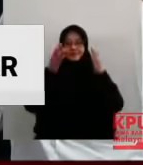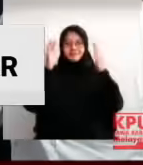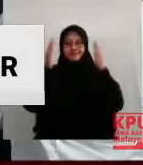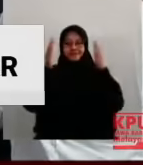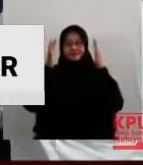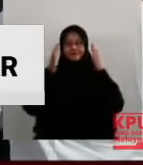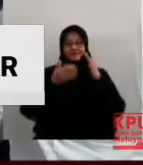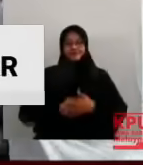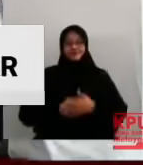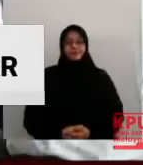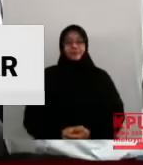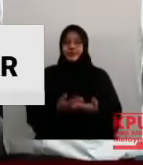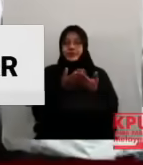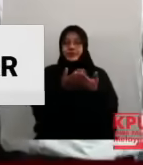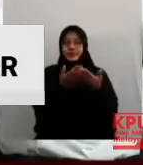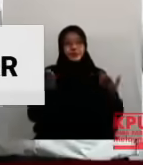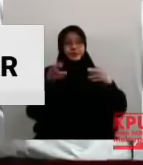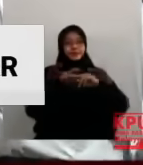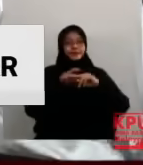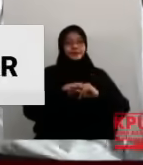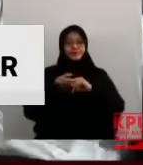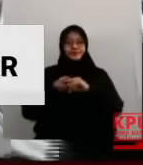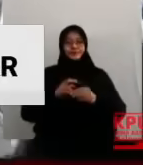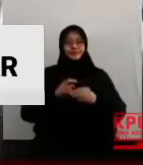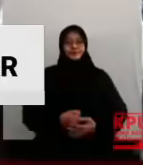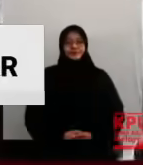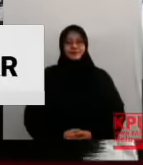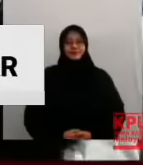Jaya hadirin kami persilakan duduk